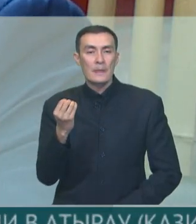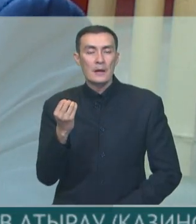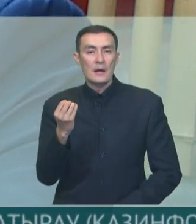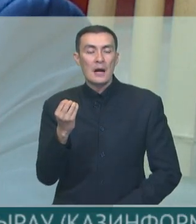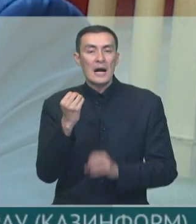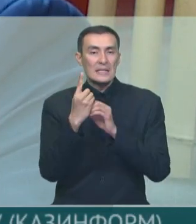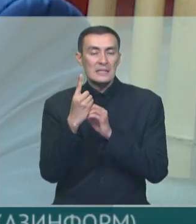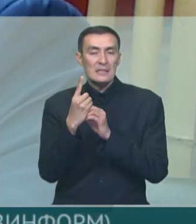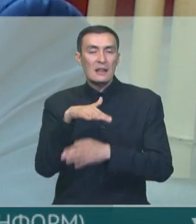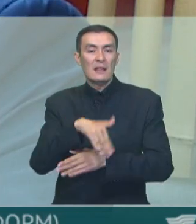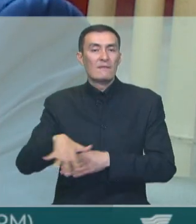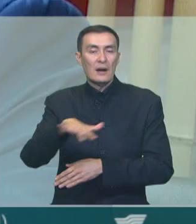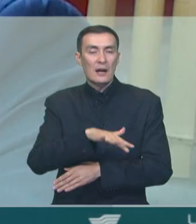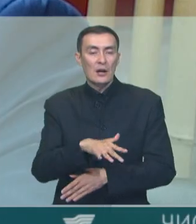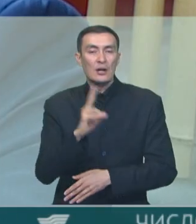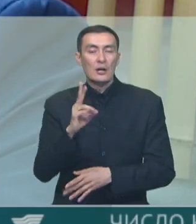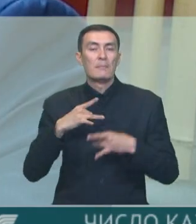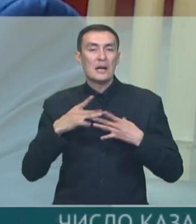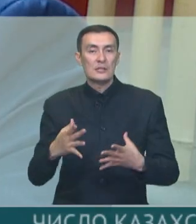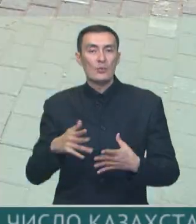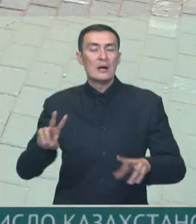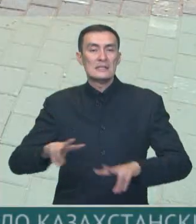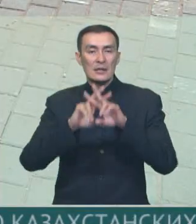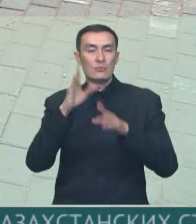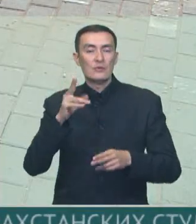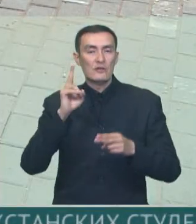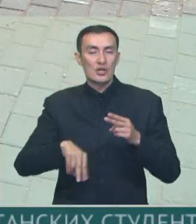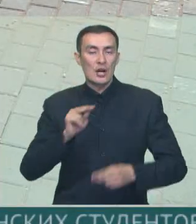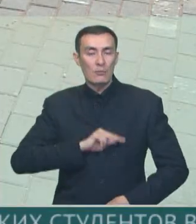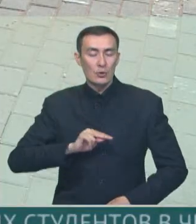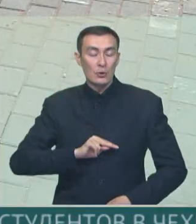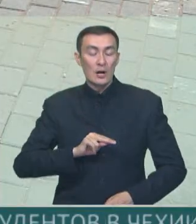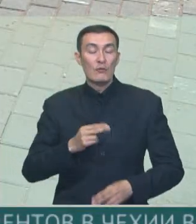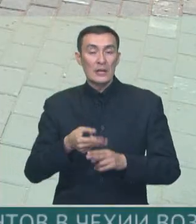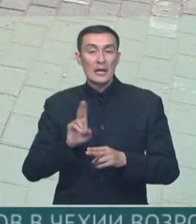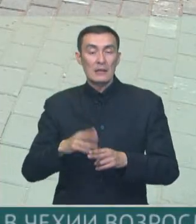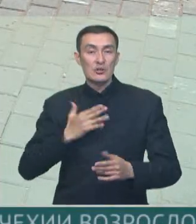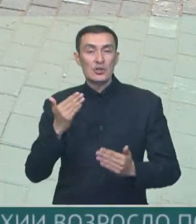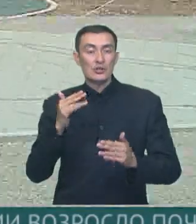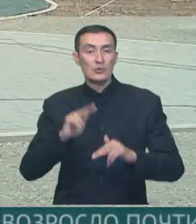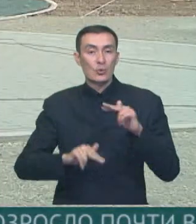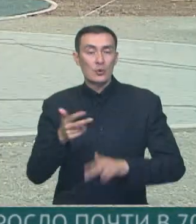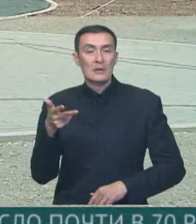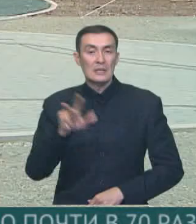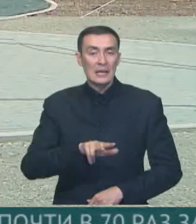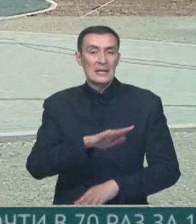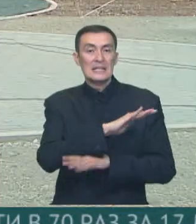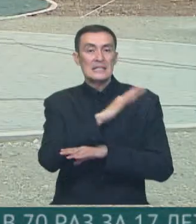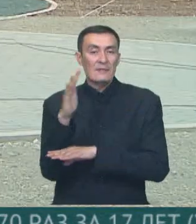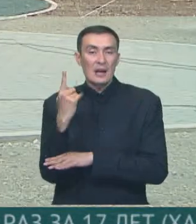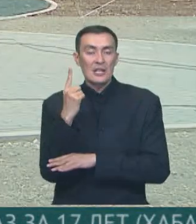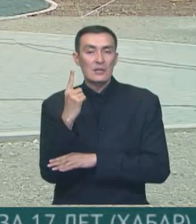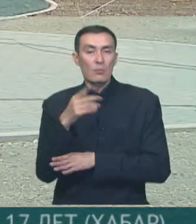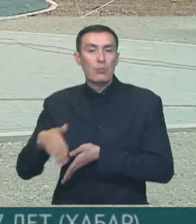Еще в 11 дворах мы до дня города завершим работы. Плюс к этому мы сейчас строим 3 сквера, 1